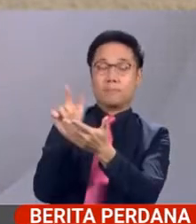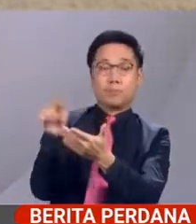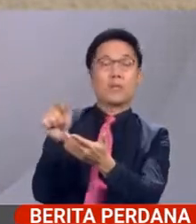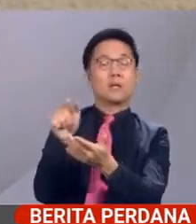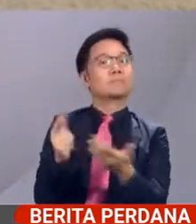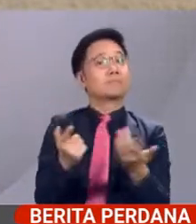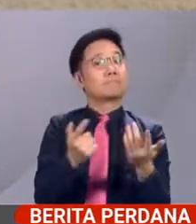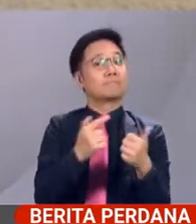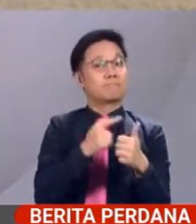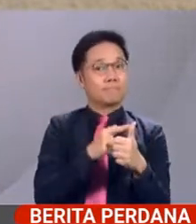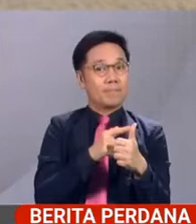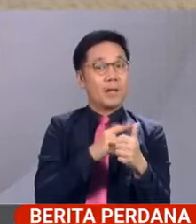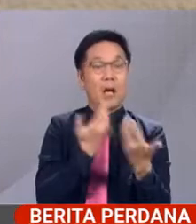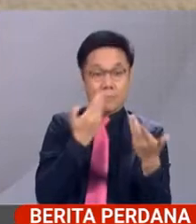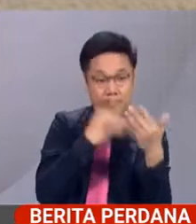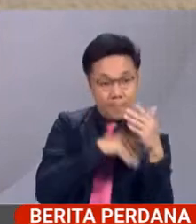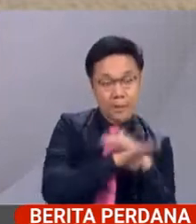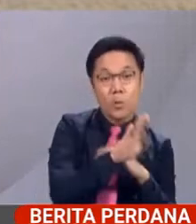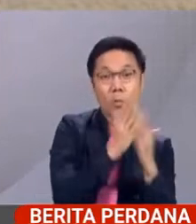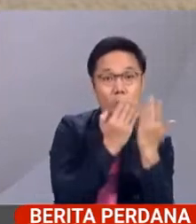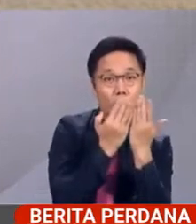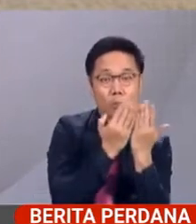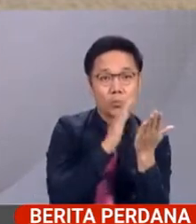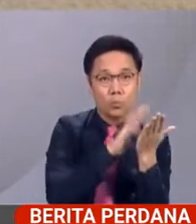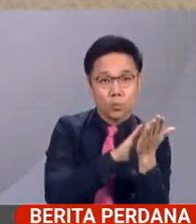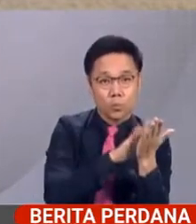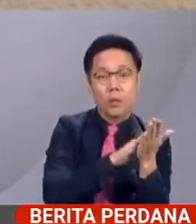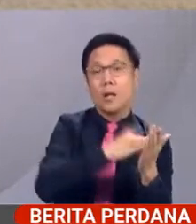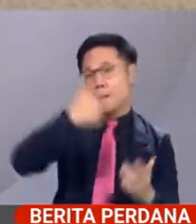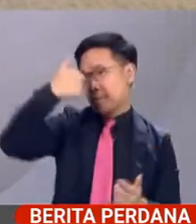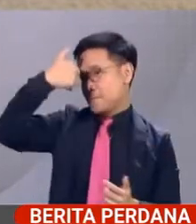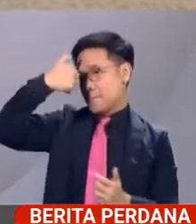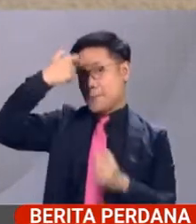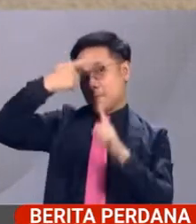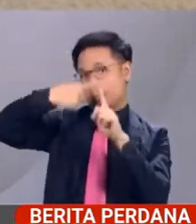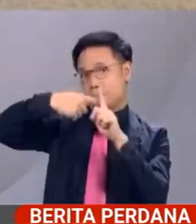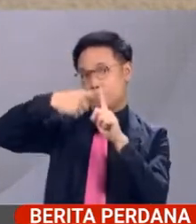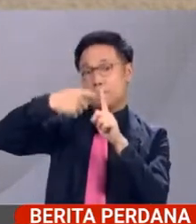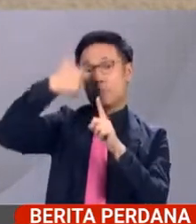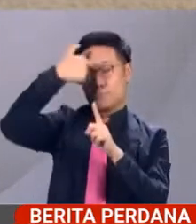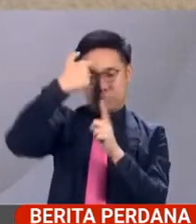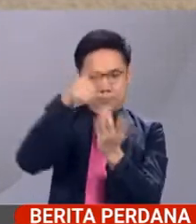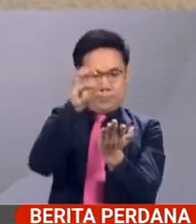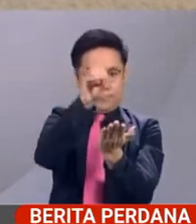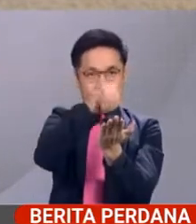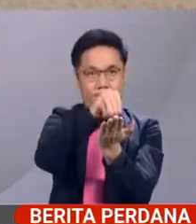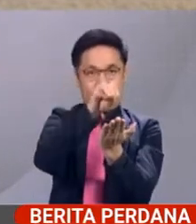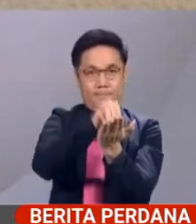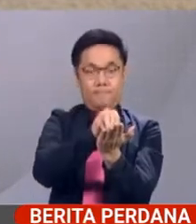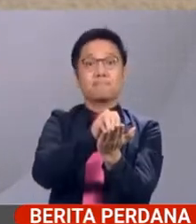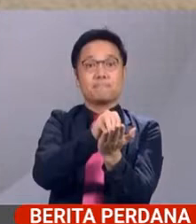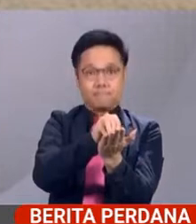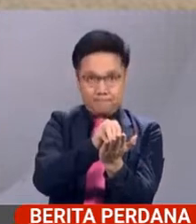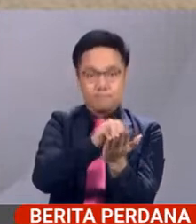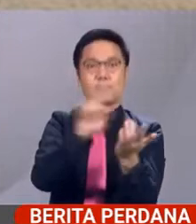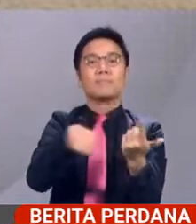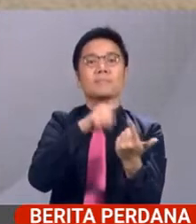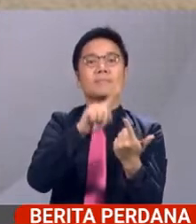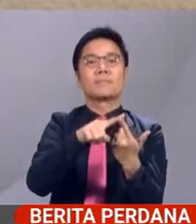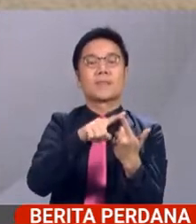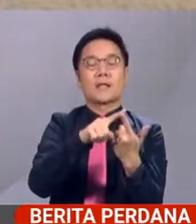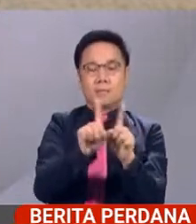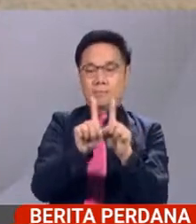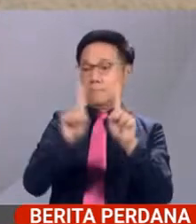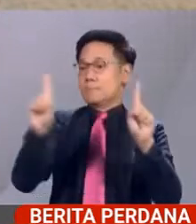masuk sekolah, ya, dia ada ambil suhu, suhu itu direkodkan dan kemudian ada